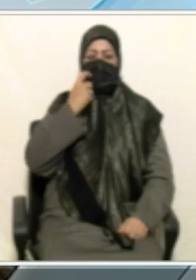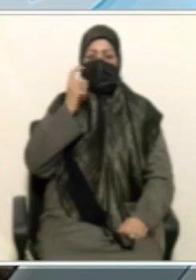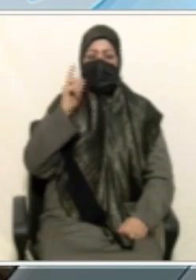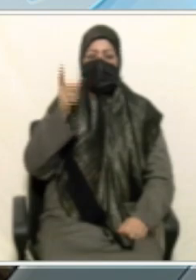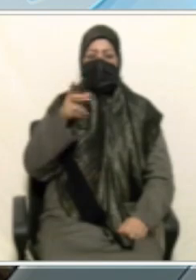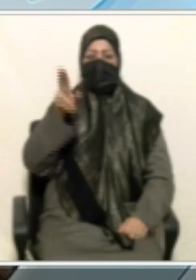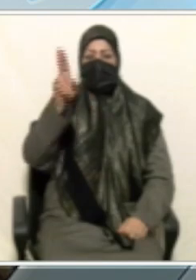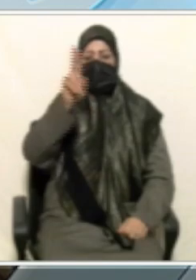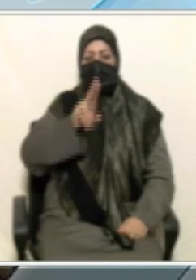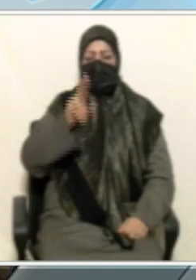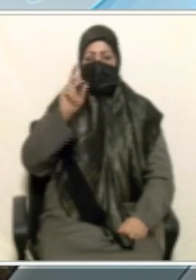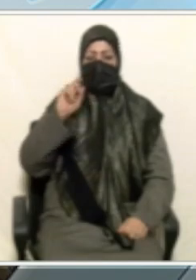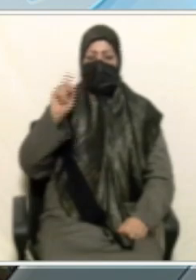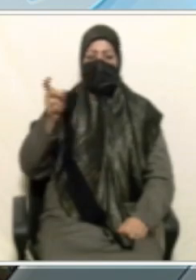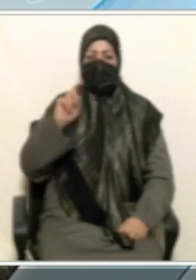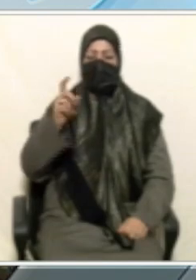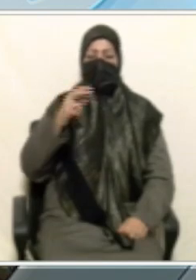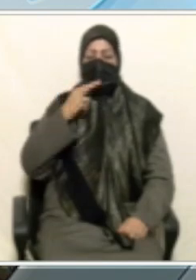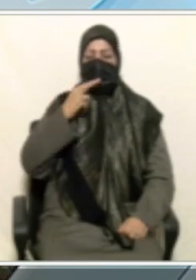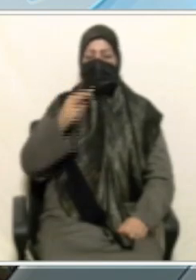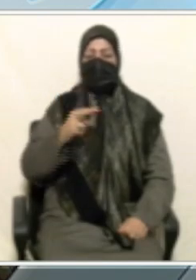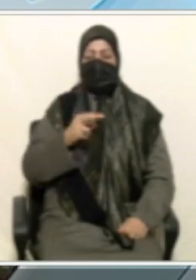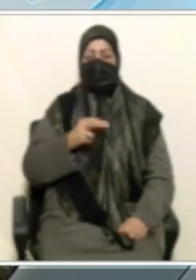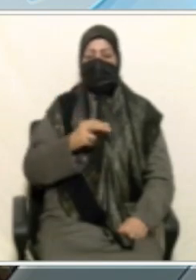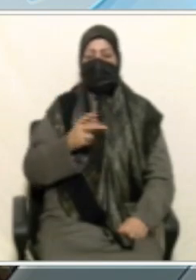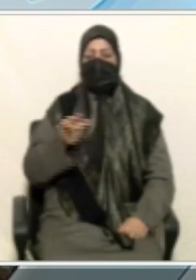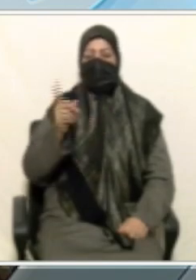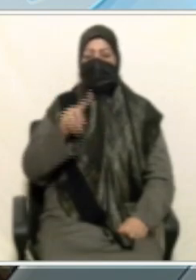عنه وأدافع عنه مهما كان أمره،